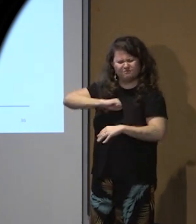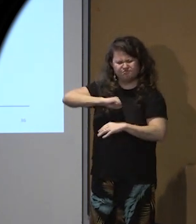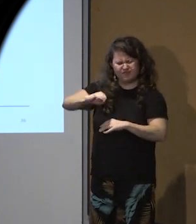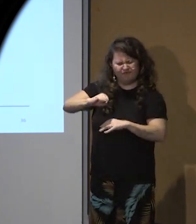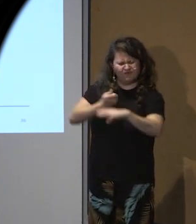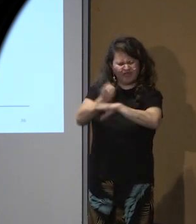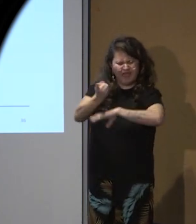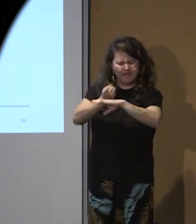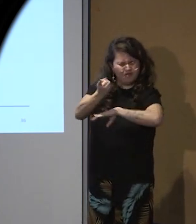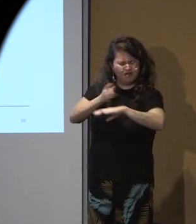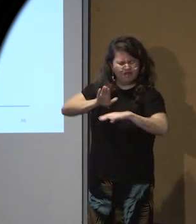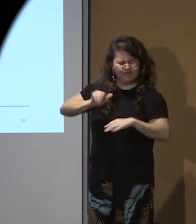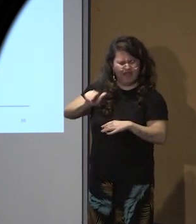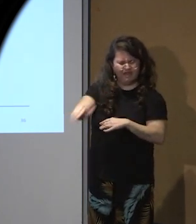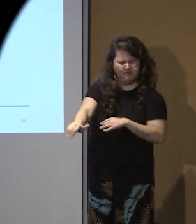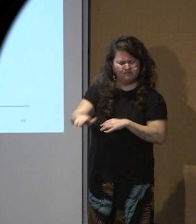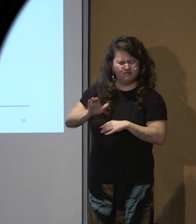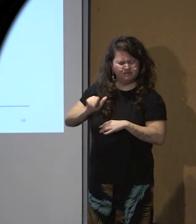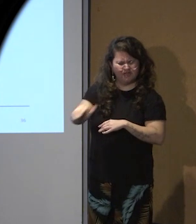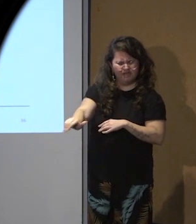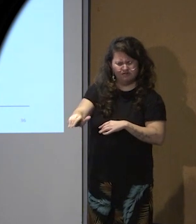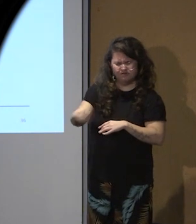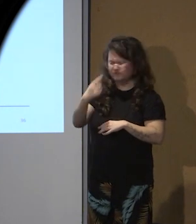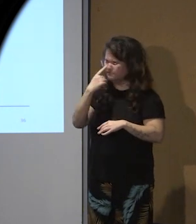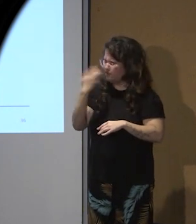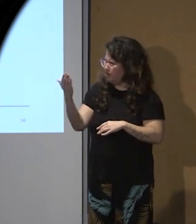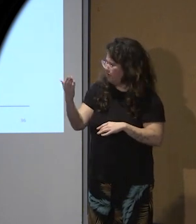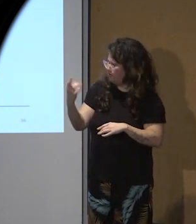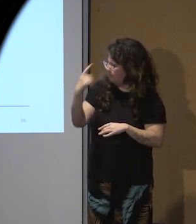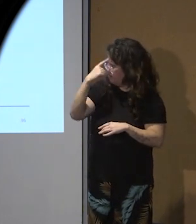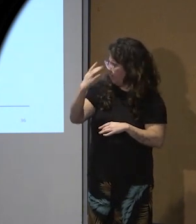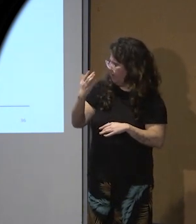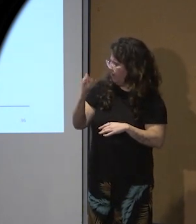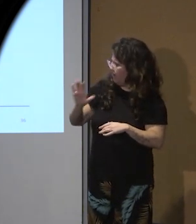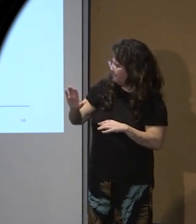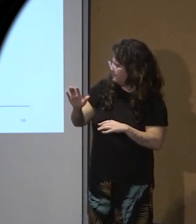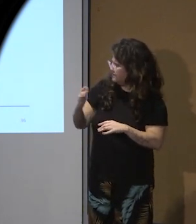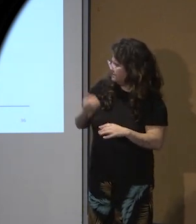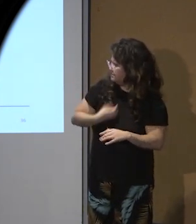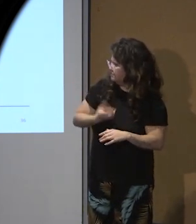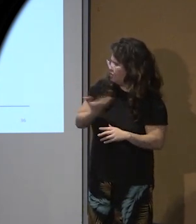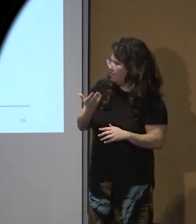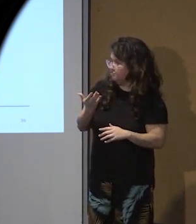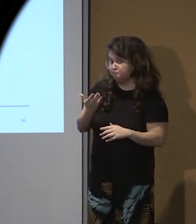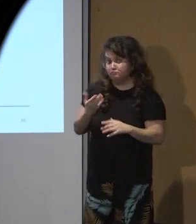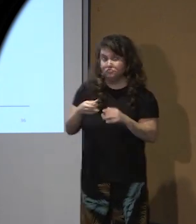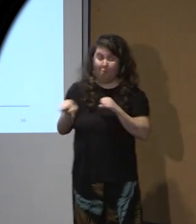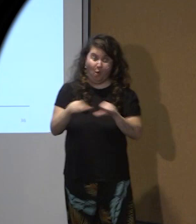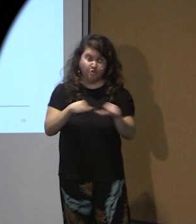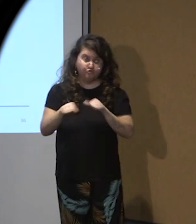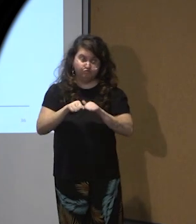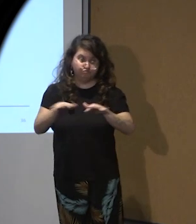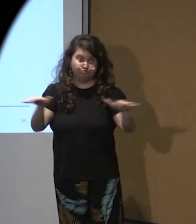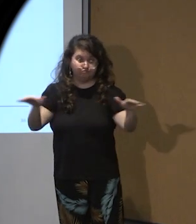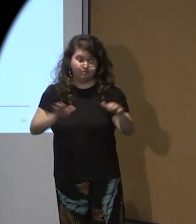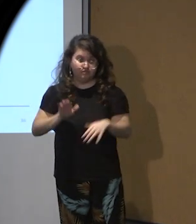à la mode. Je vois ça. Est-ce que vous avez un commentaire à faire sur ces épreuves? Eh bien, ça correspond